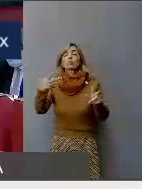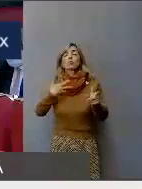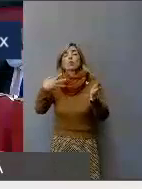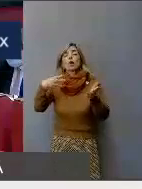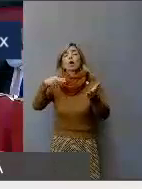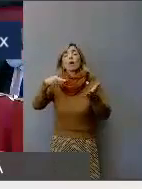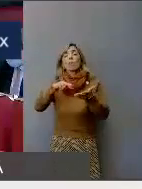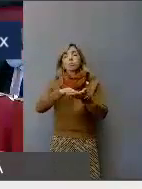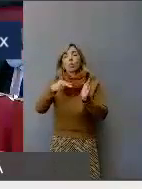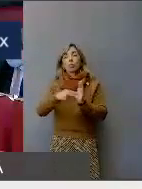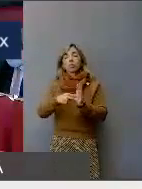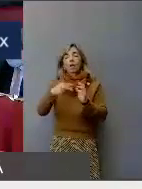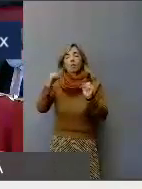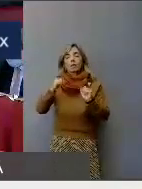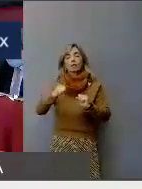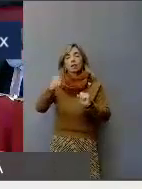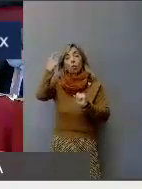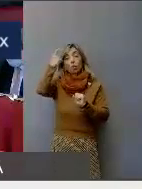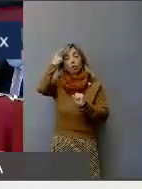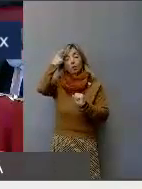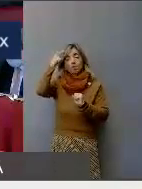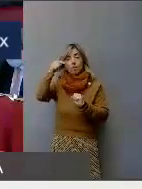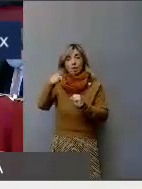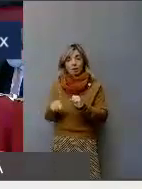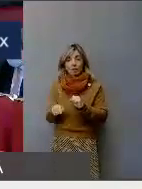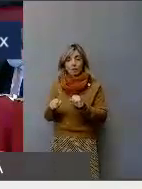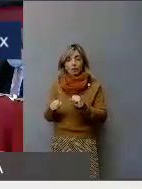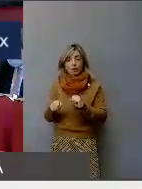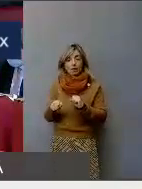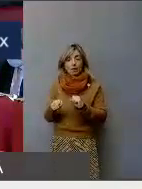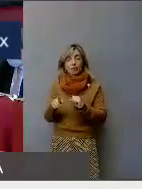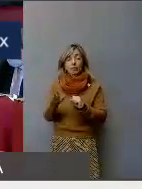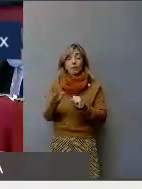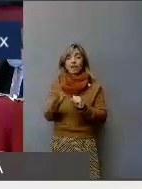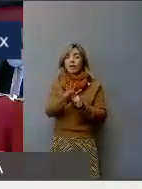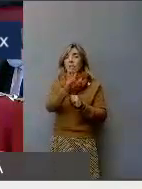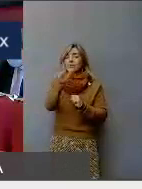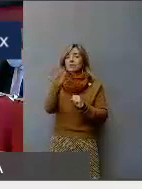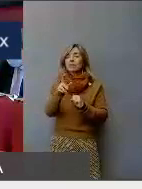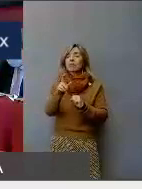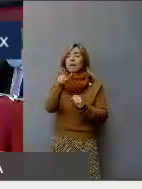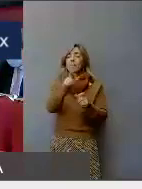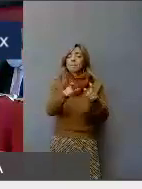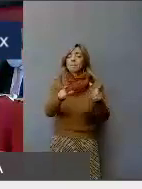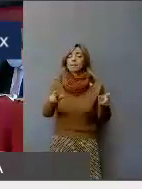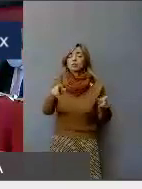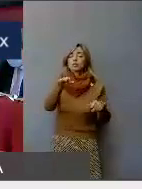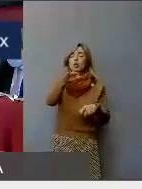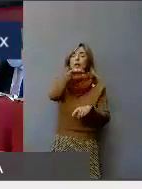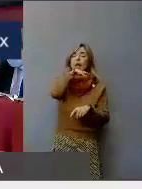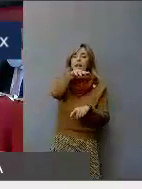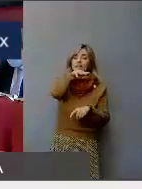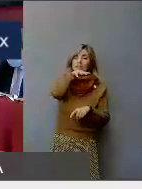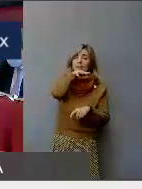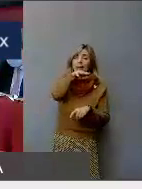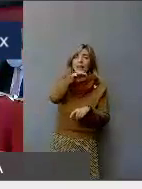nel ragionamento non ho fatto un emendamento ma è persona anziana e con problematiche non capivo se era o